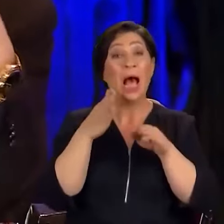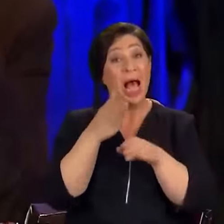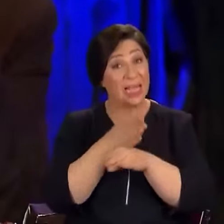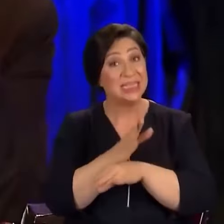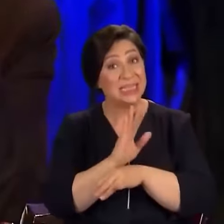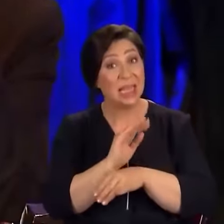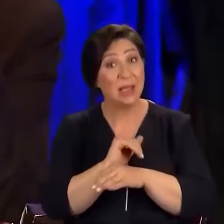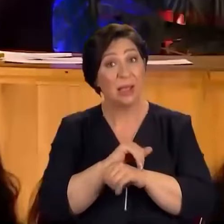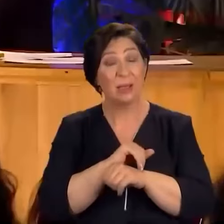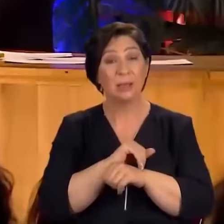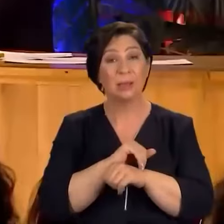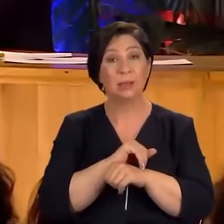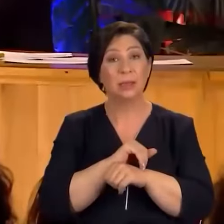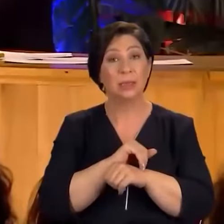Aslında